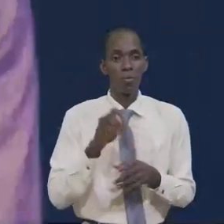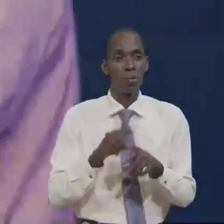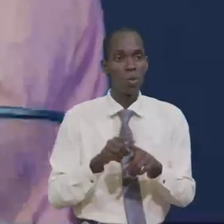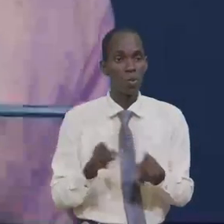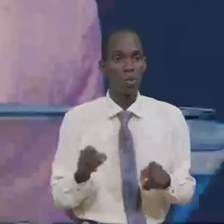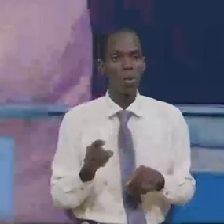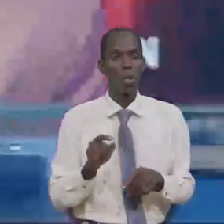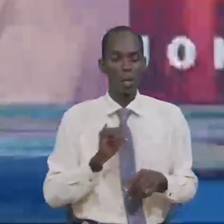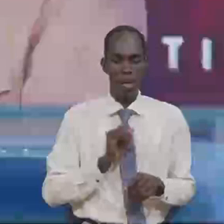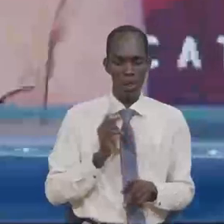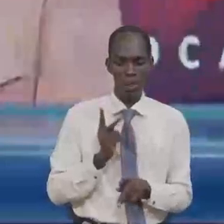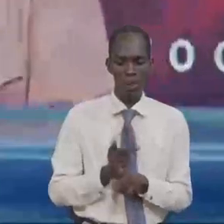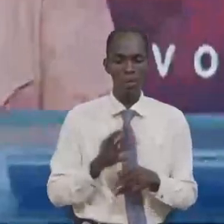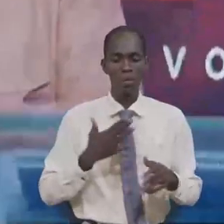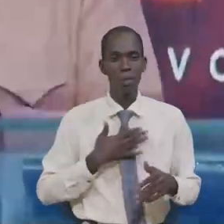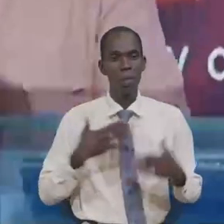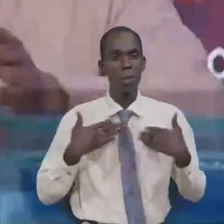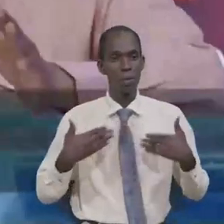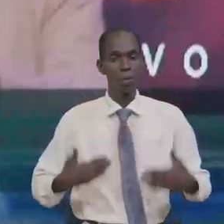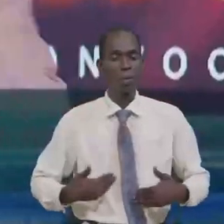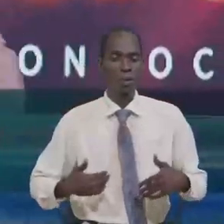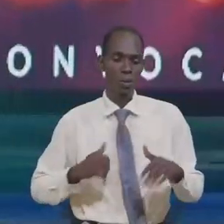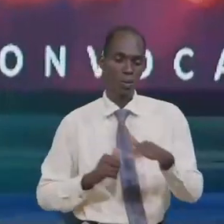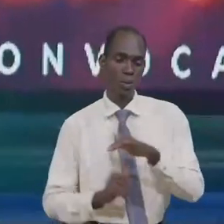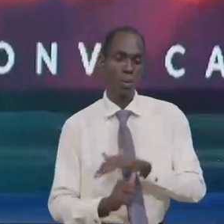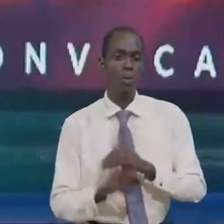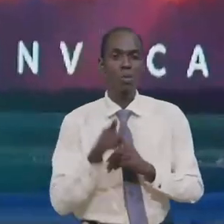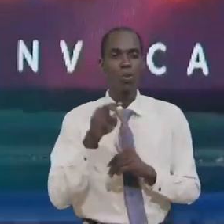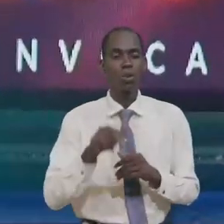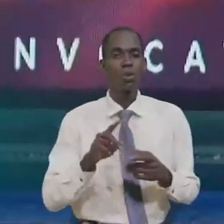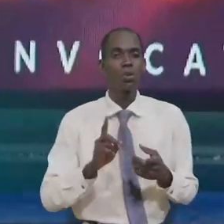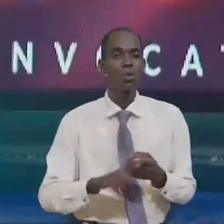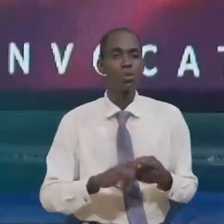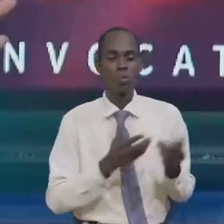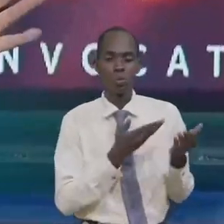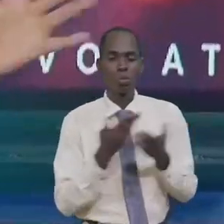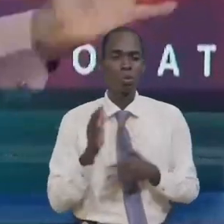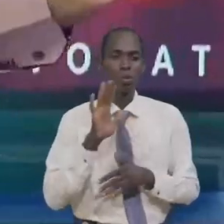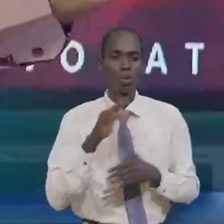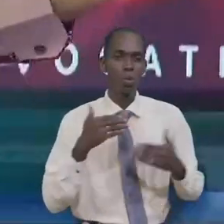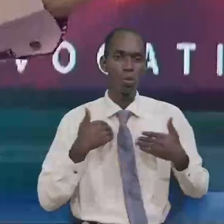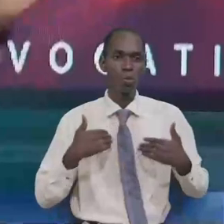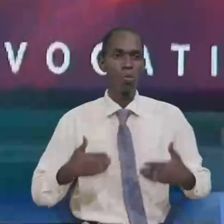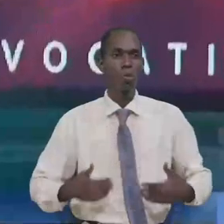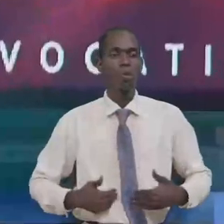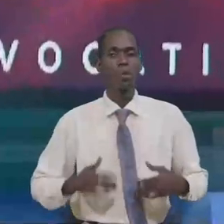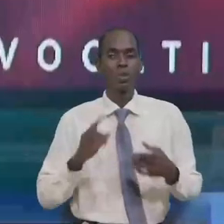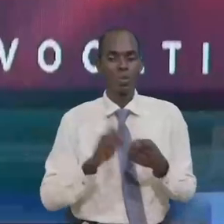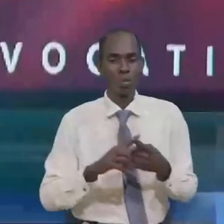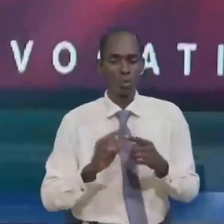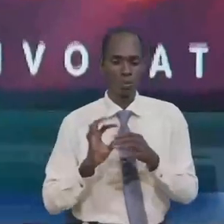Dieu très durement mon corps il faut traiter votre corps pour coopérer avec vous